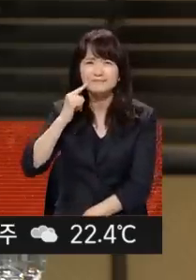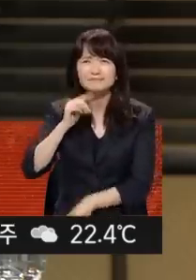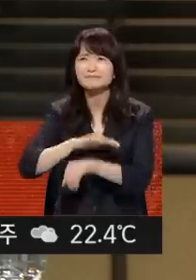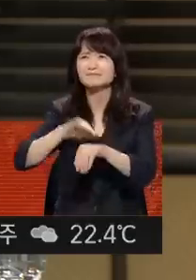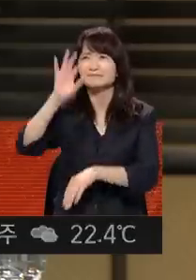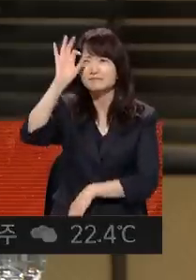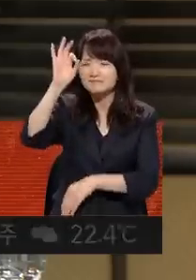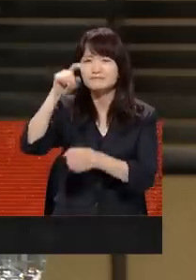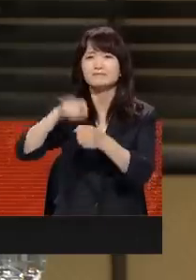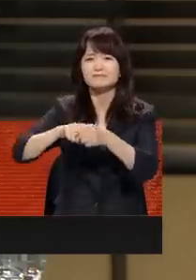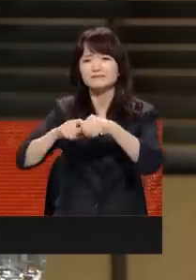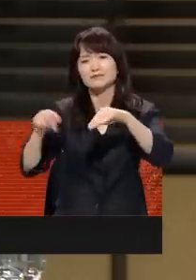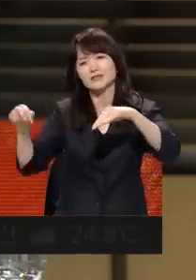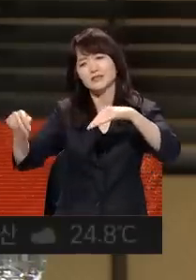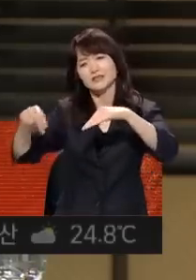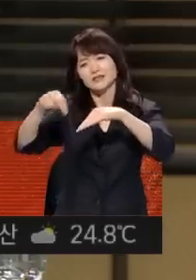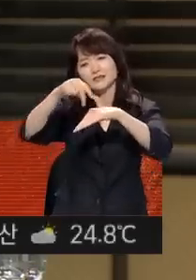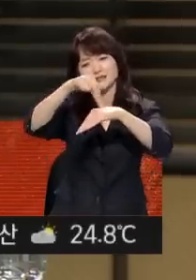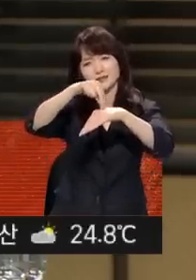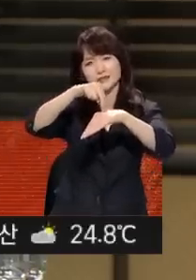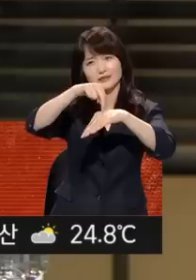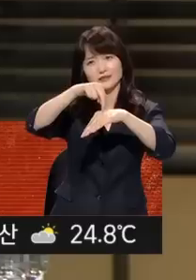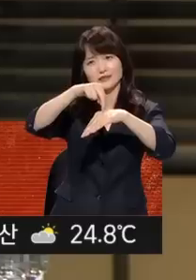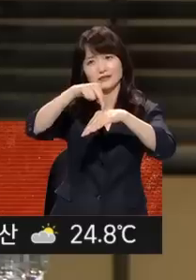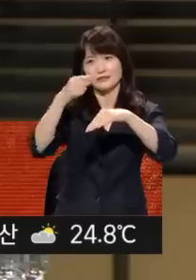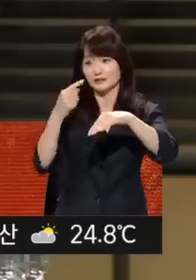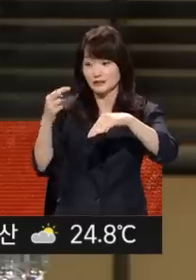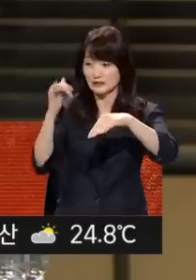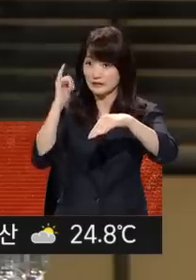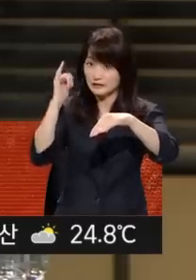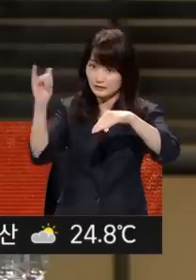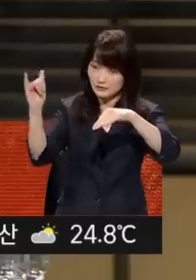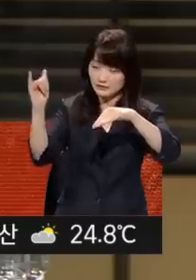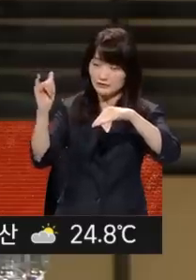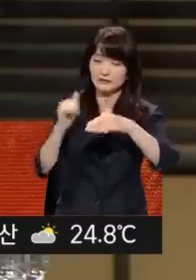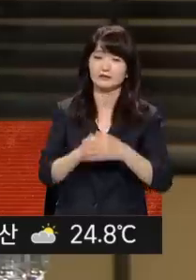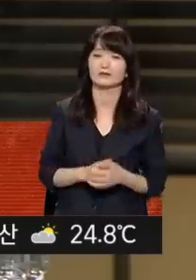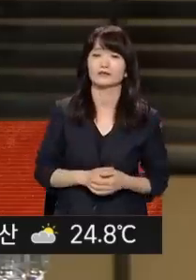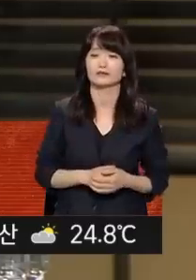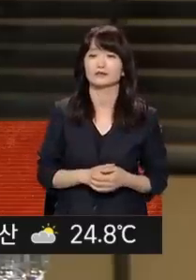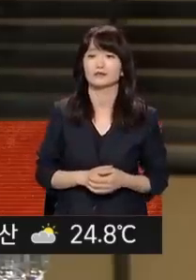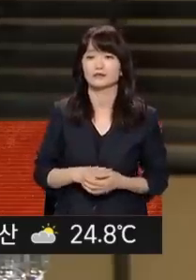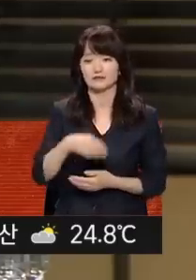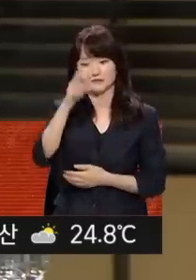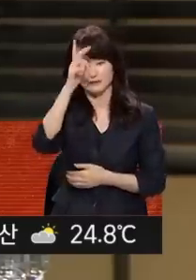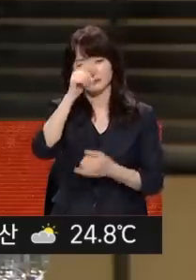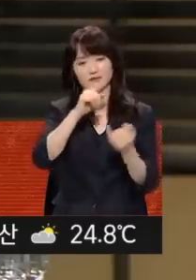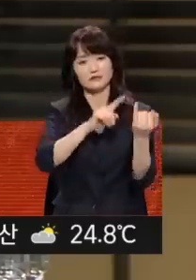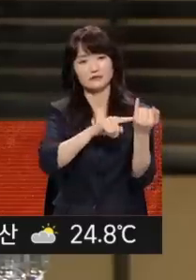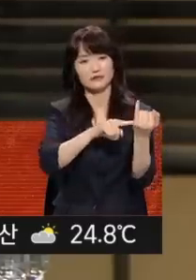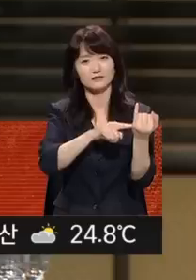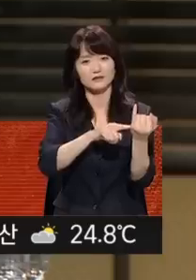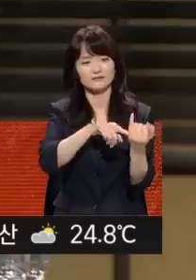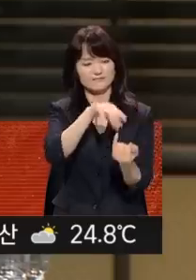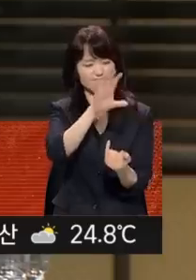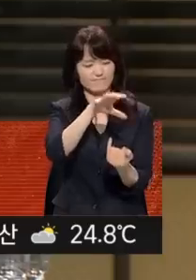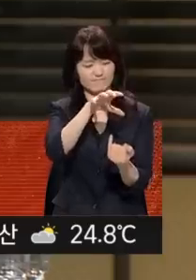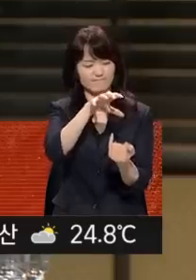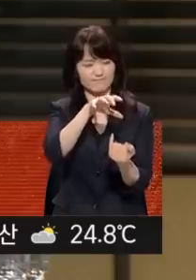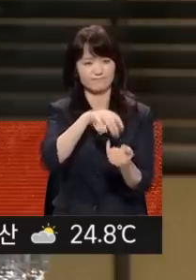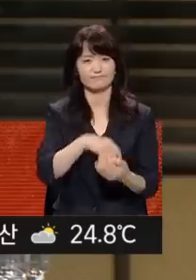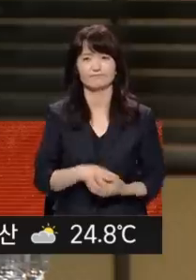위해서 방금 터널에 올라갔다고 합니다 112 친구가 있었고요 경찰이 여중생을 결국 혼방 조치했다고